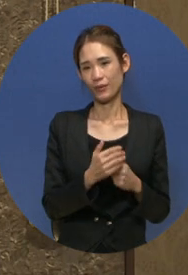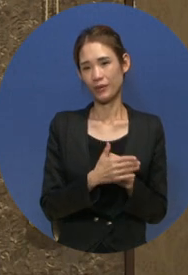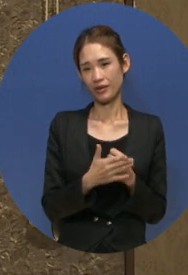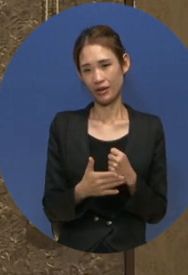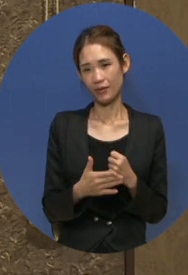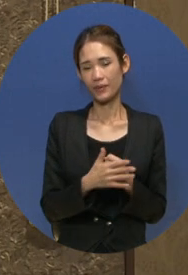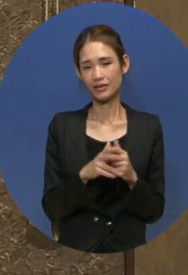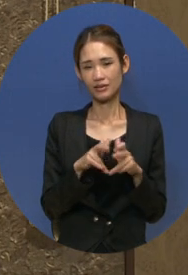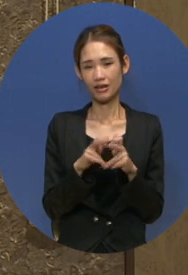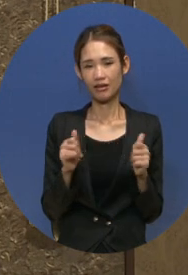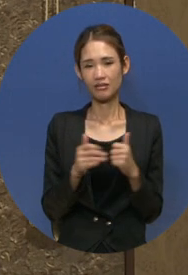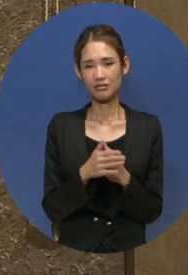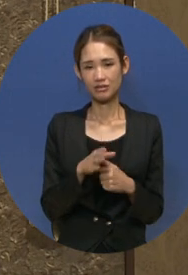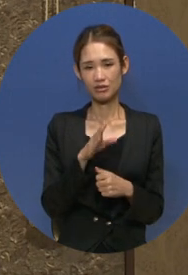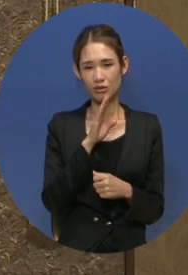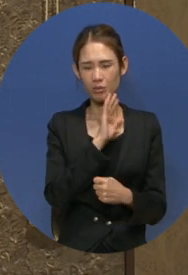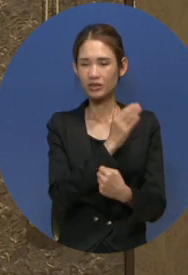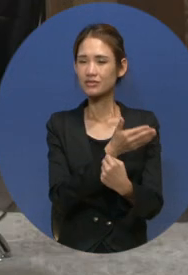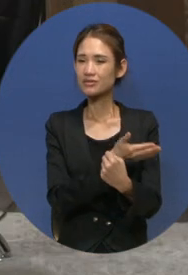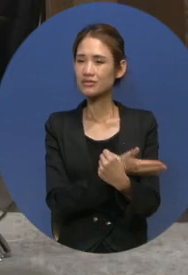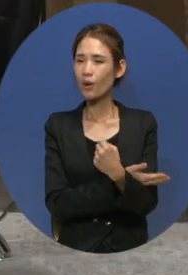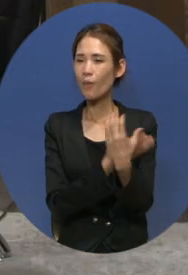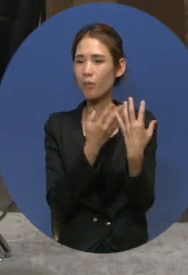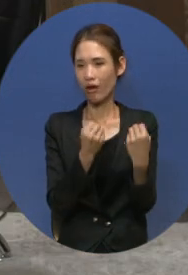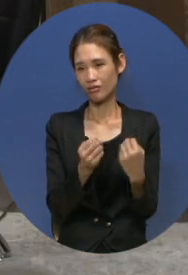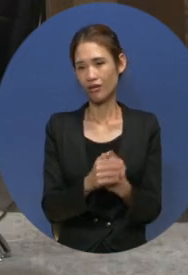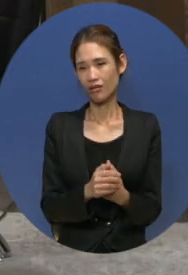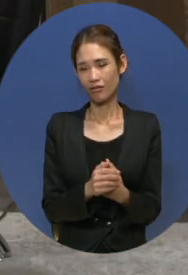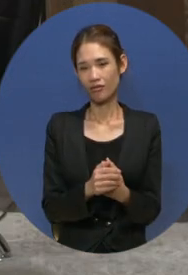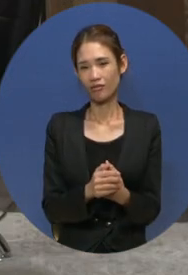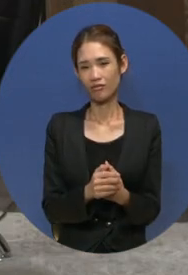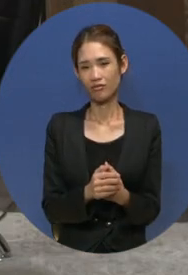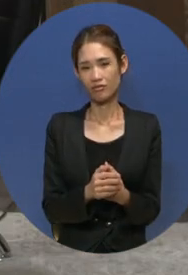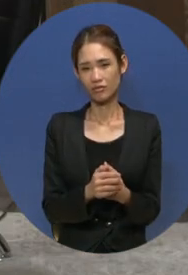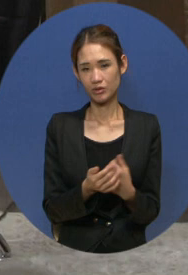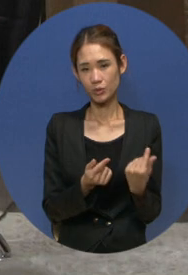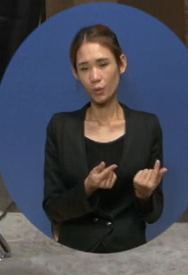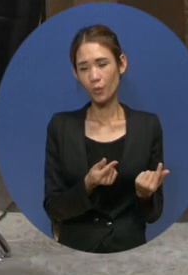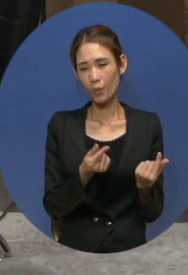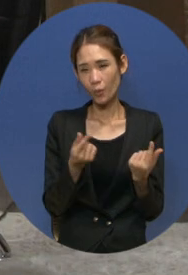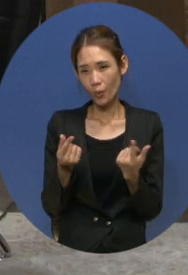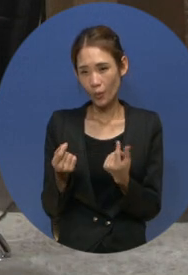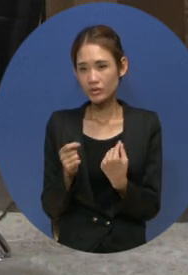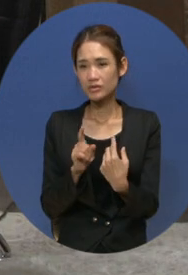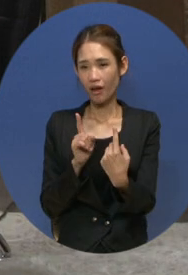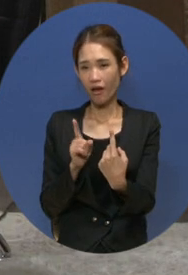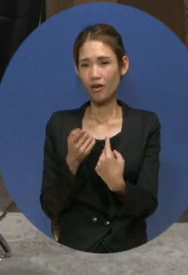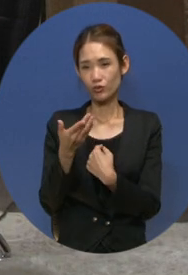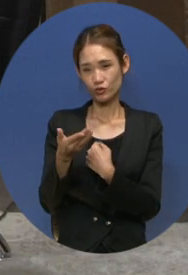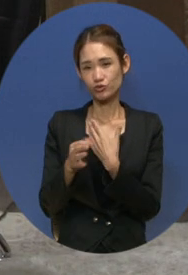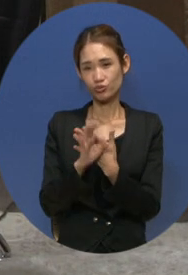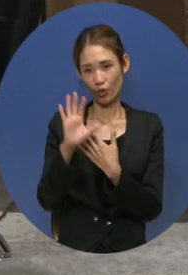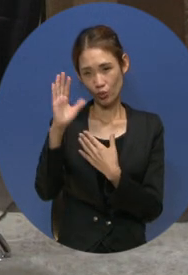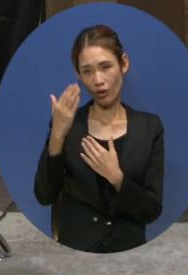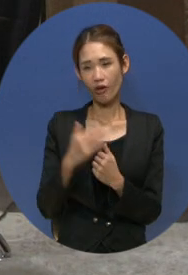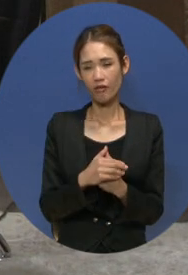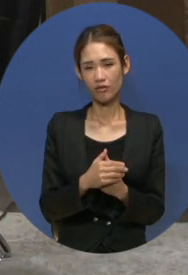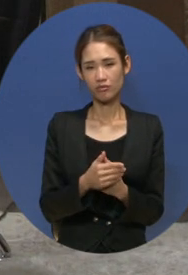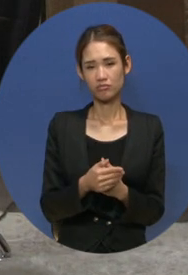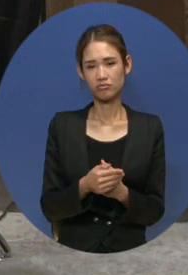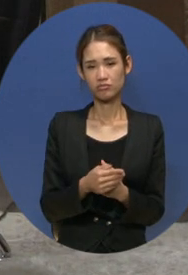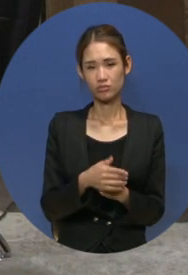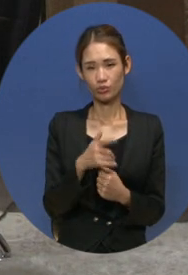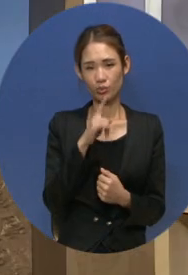근데 장애인분들도 정말 능력이 많으시거든요. 아까 그냥 발달장애 동등하게 보셨듯이. 대하면 되는데, 이게 또